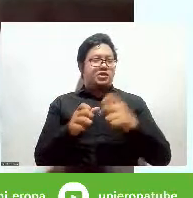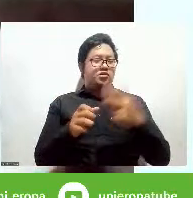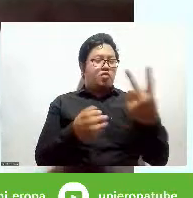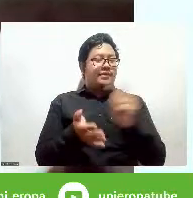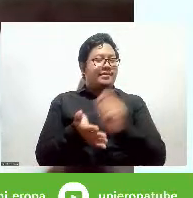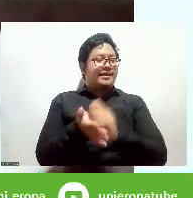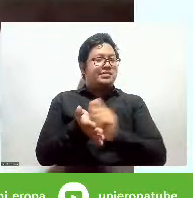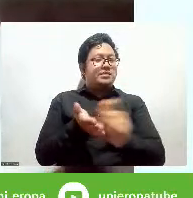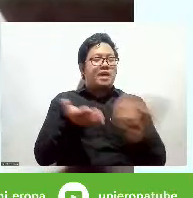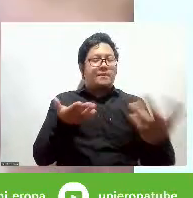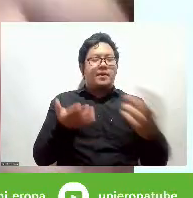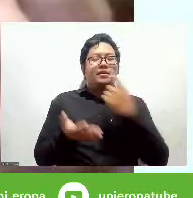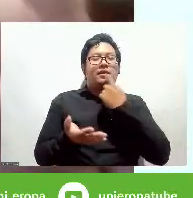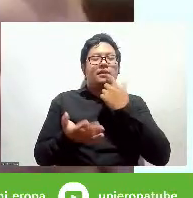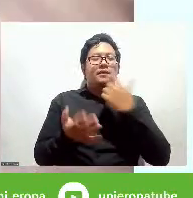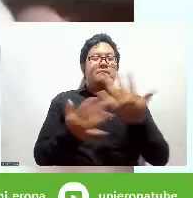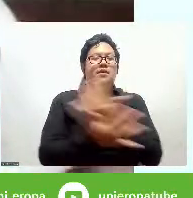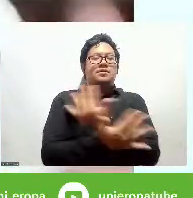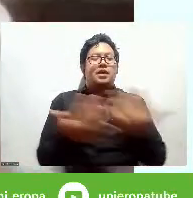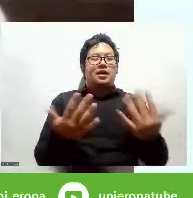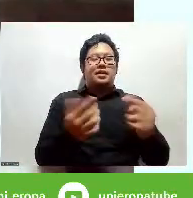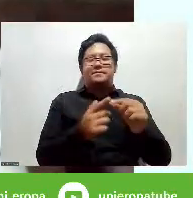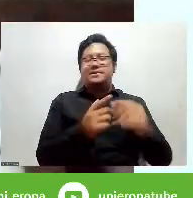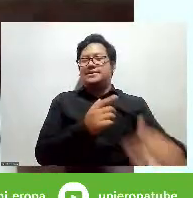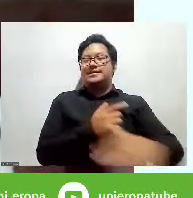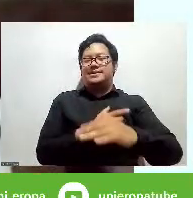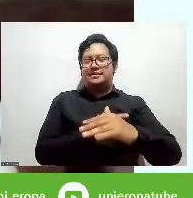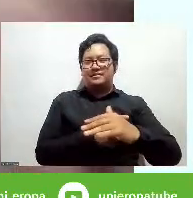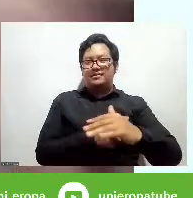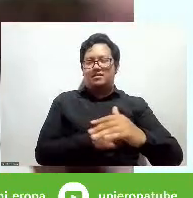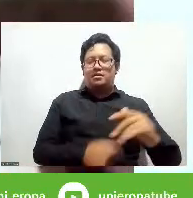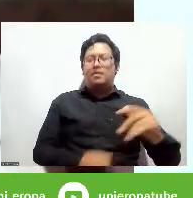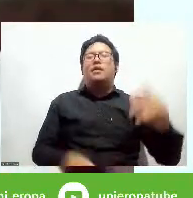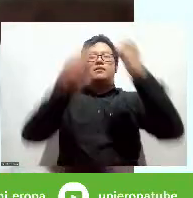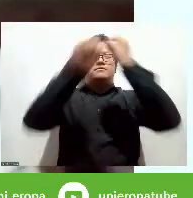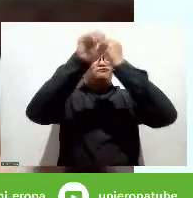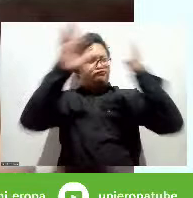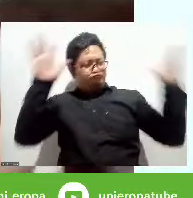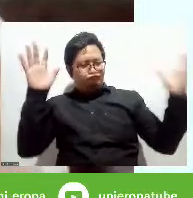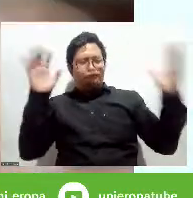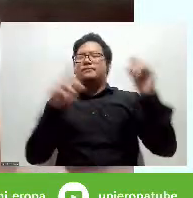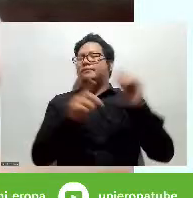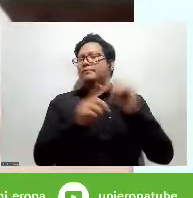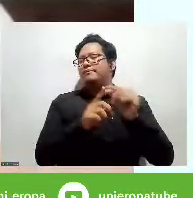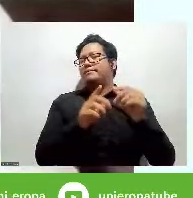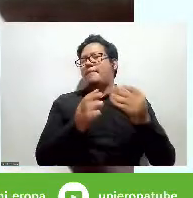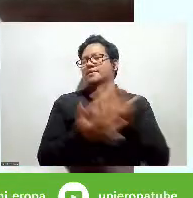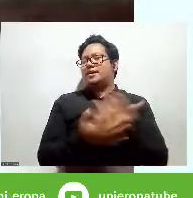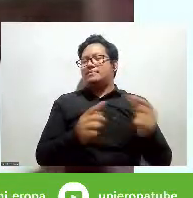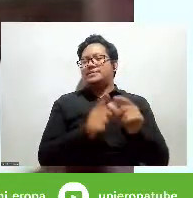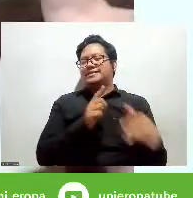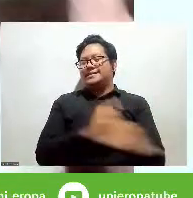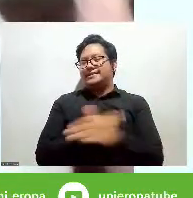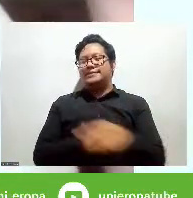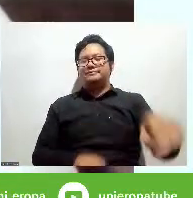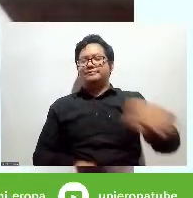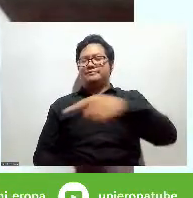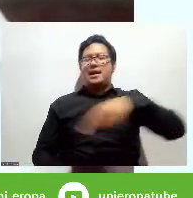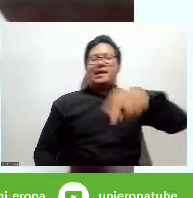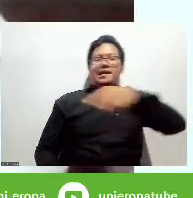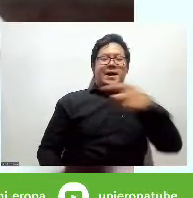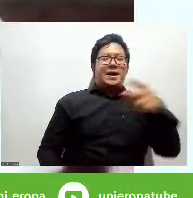masyarakat pesisir baik-baik diamkan yang namanya masyarakat pesisir dia nangkap ikan kali ini misalnya kemudian